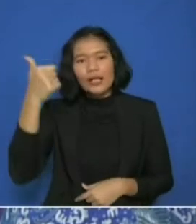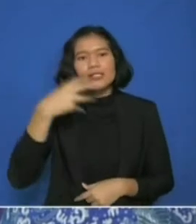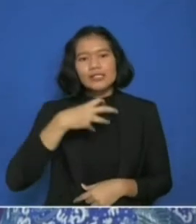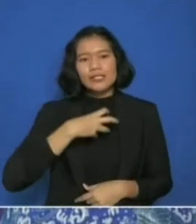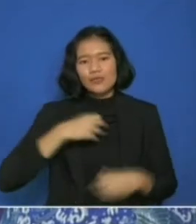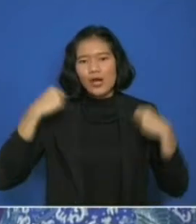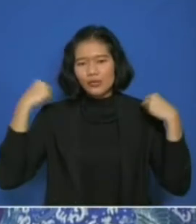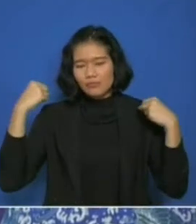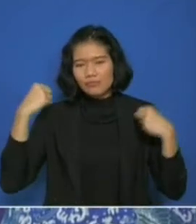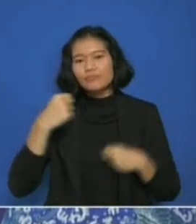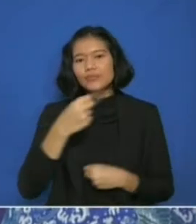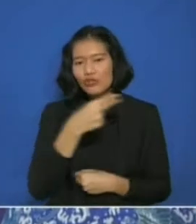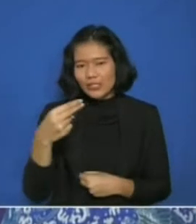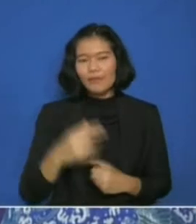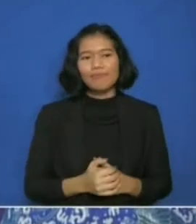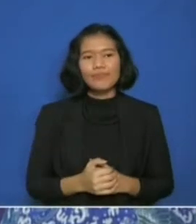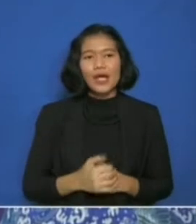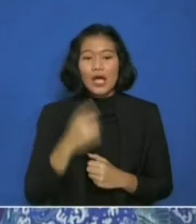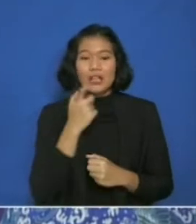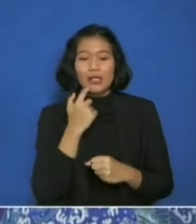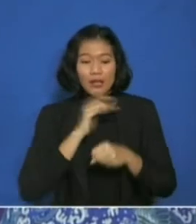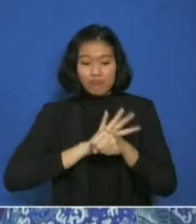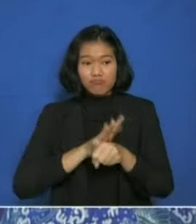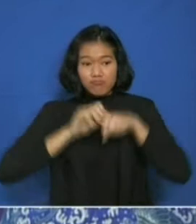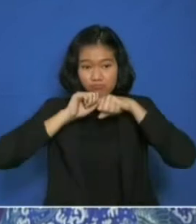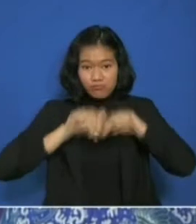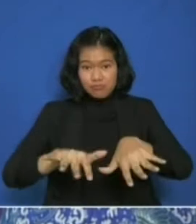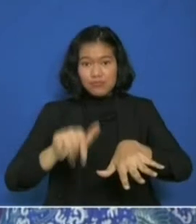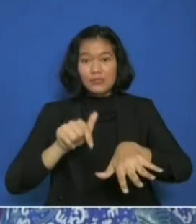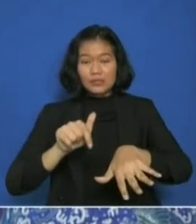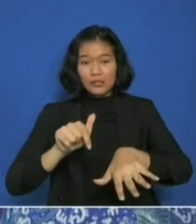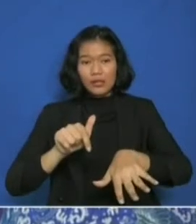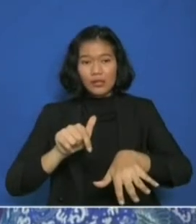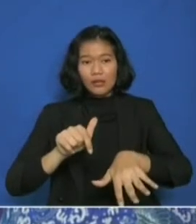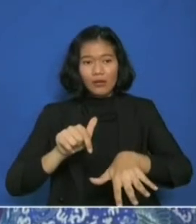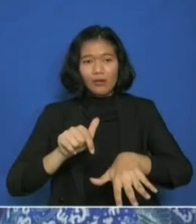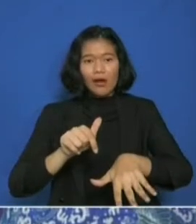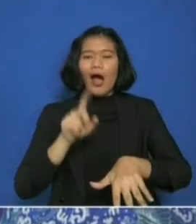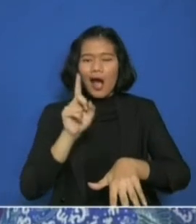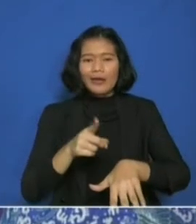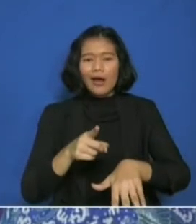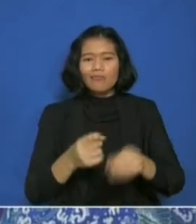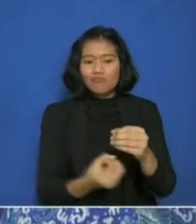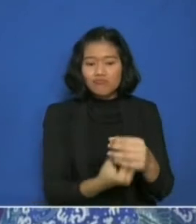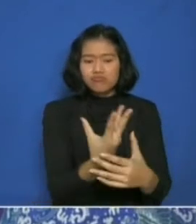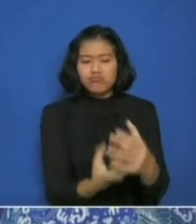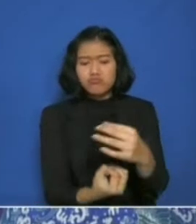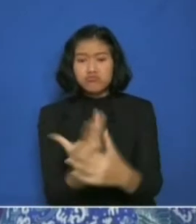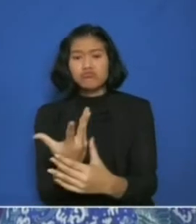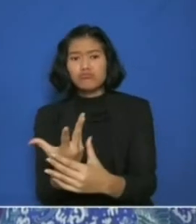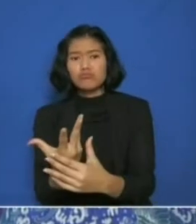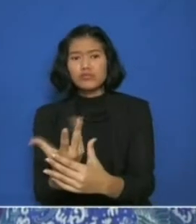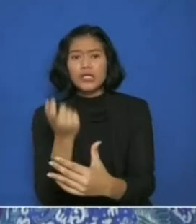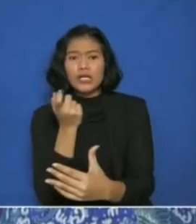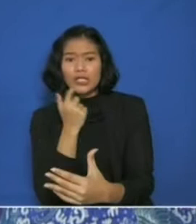Indonesia wabah pandemic of it 19 Ini menimbulkan dampak bukan hanya